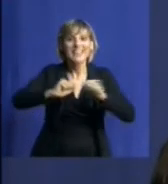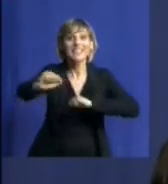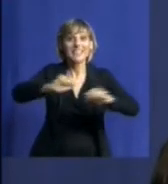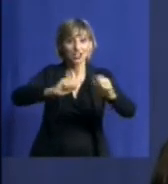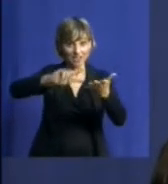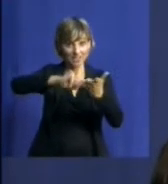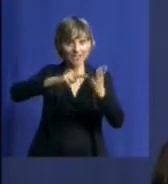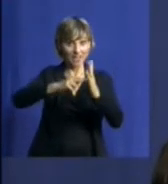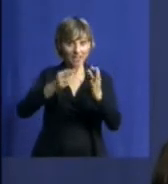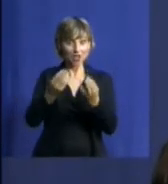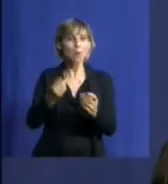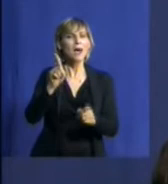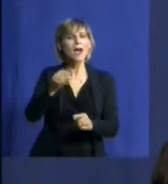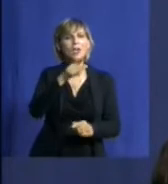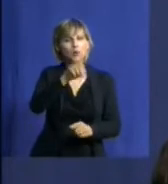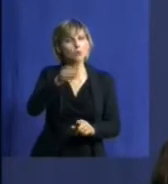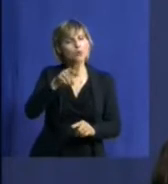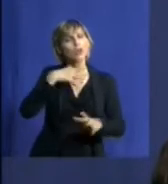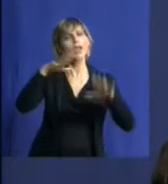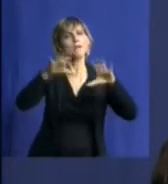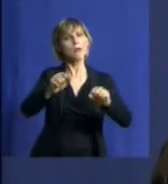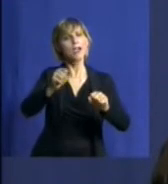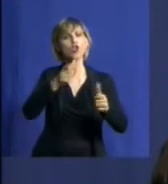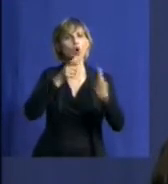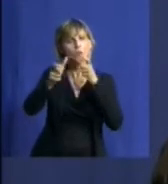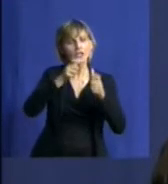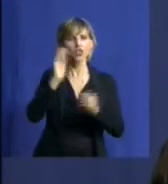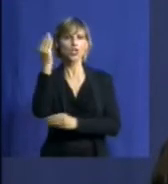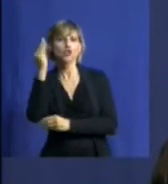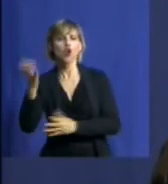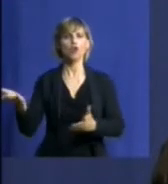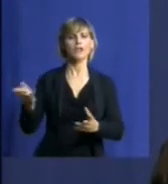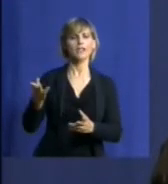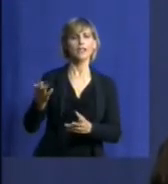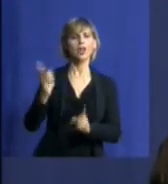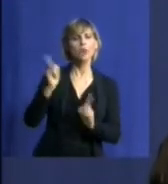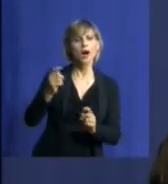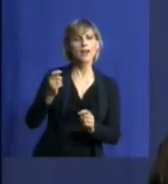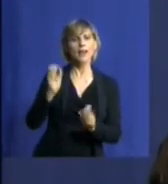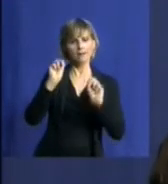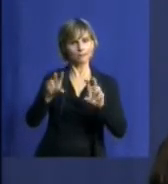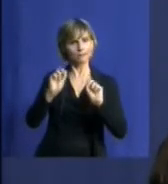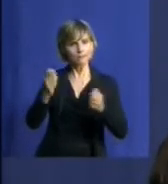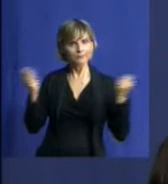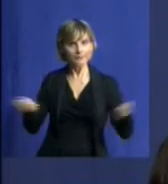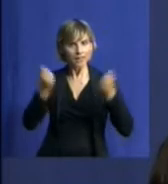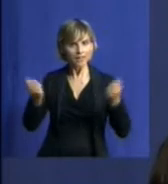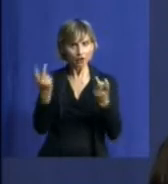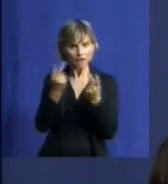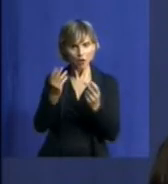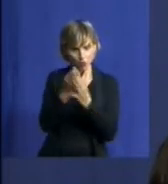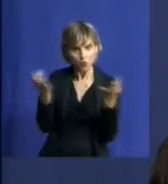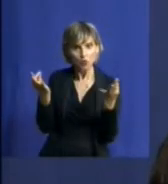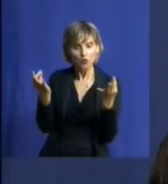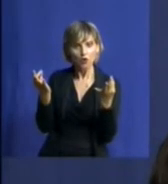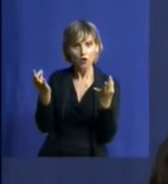in realtà ti occupi della comunicazione delle giovanili, ti occupi dell'aspetto della preparazione fisica, o no?